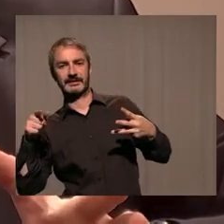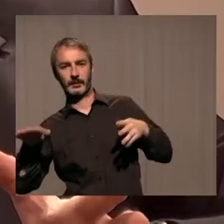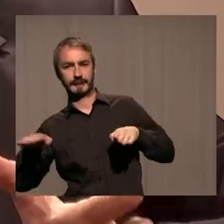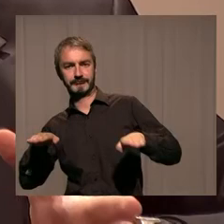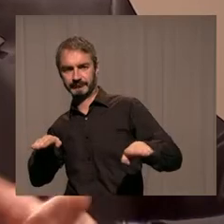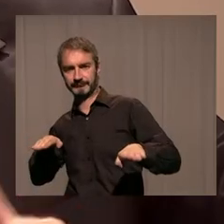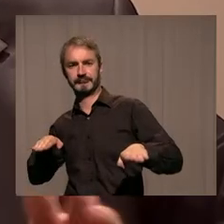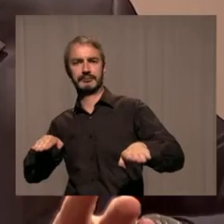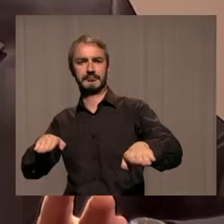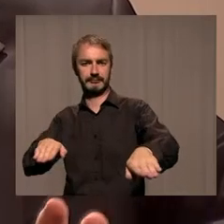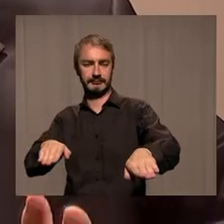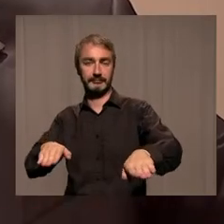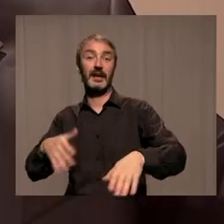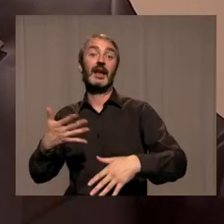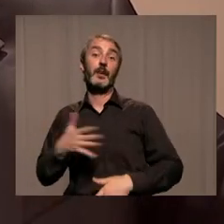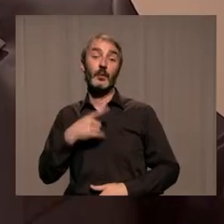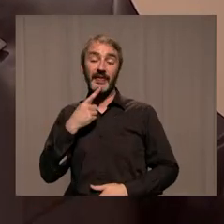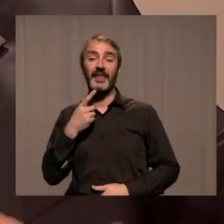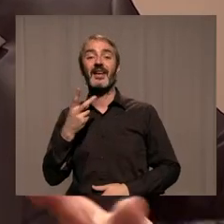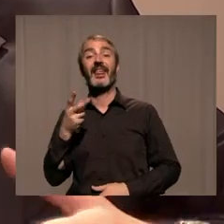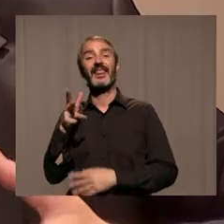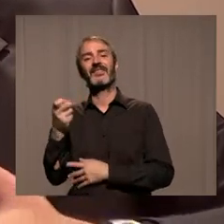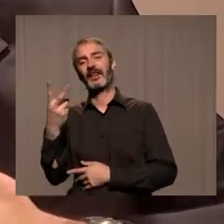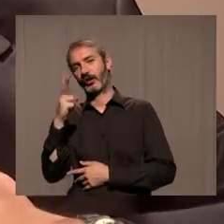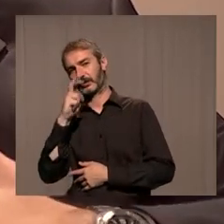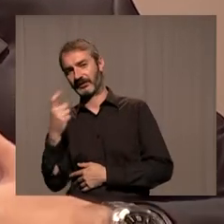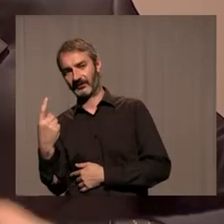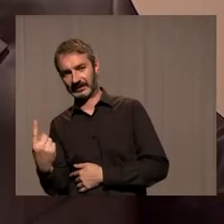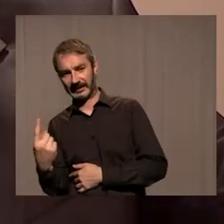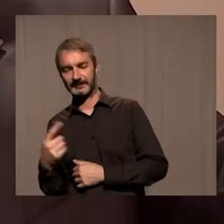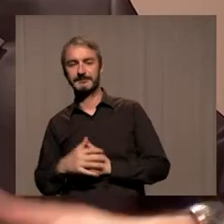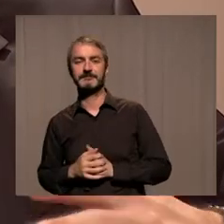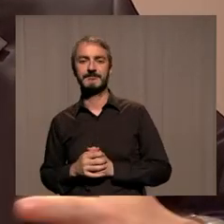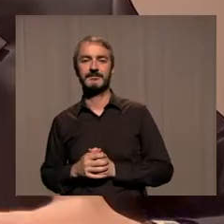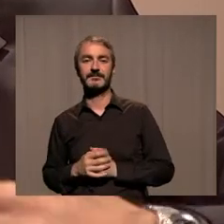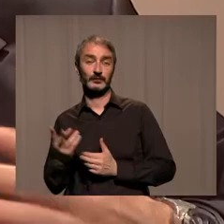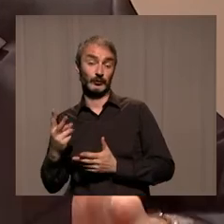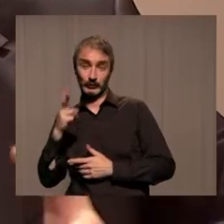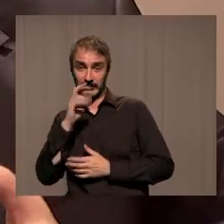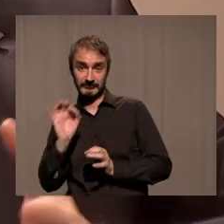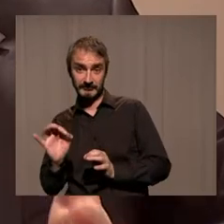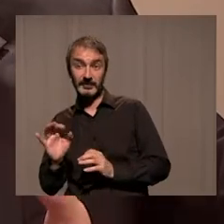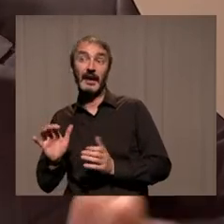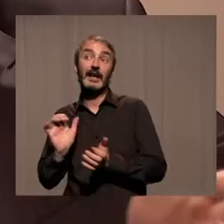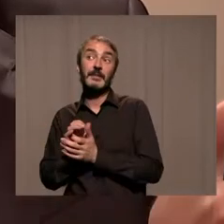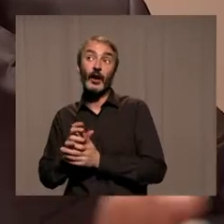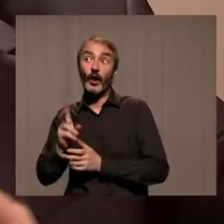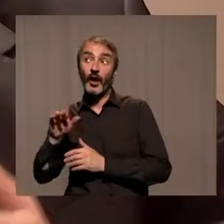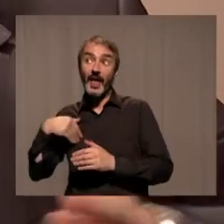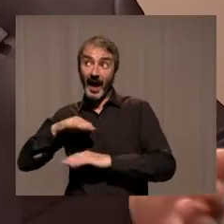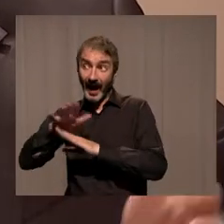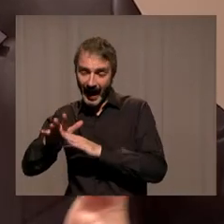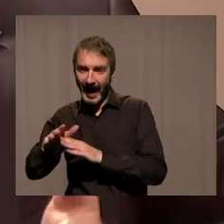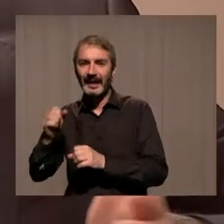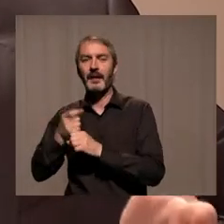és el que... Exacte, encara en queden dos anyets de dret, i bueno, espero, un cop acabi, doncs, poder trobar feina relacionada més amb dret que